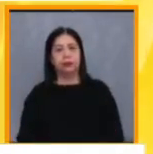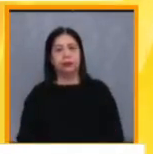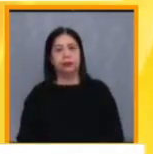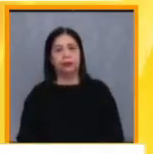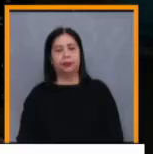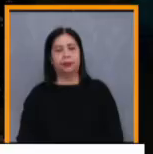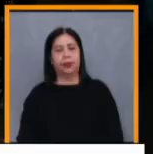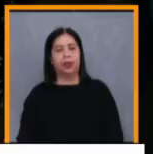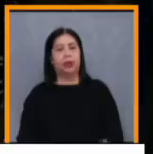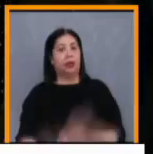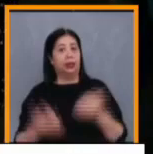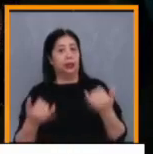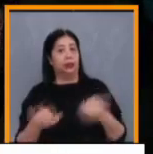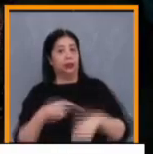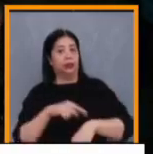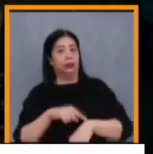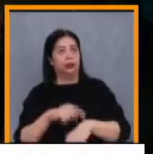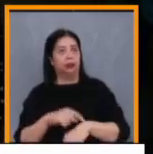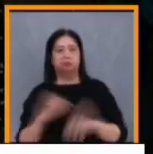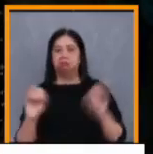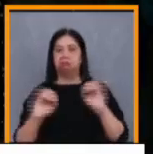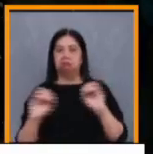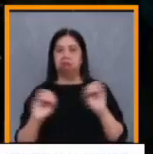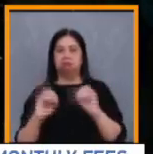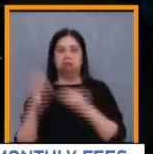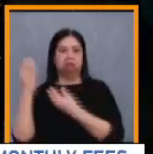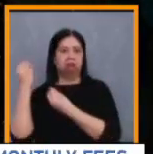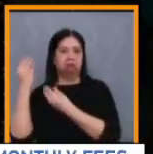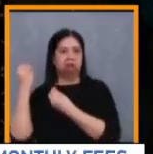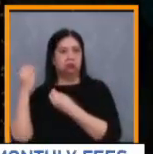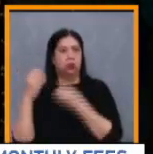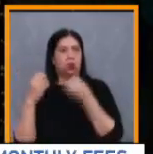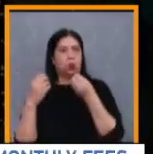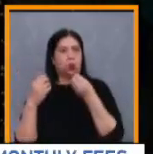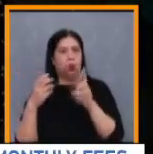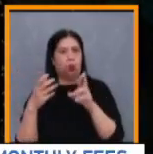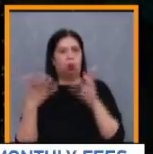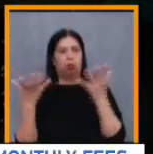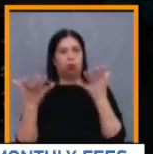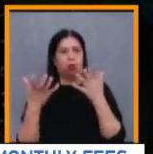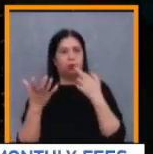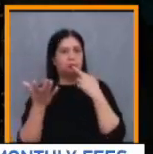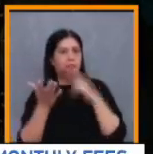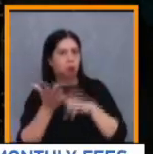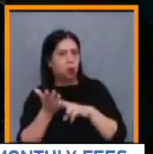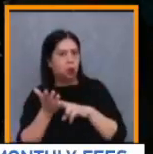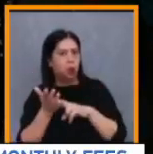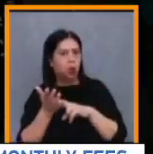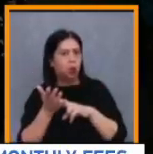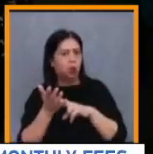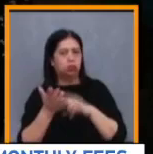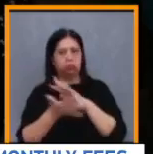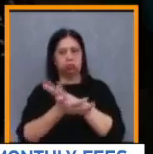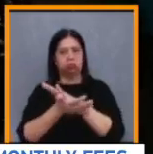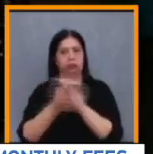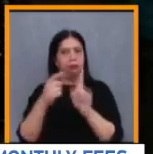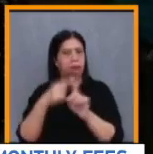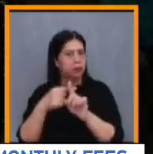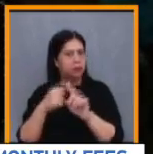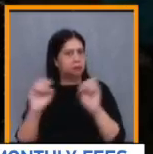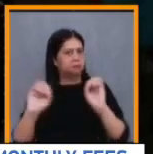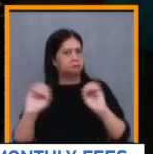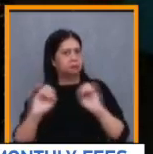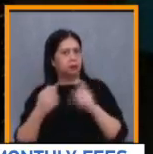oras na ito, wala pa tayong natatanggap or wala pang napaulat na reported COVID positive cases mula sa